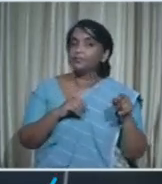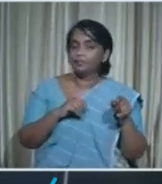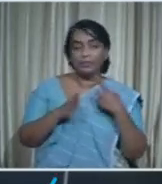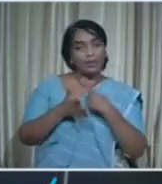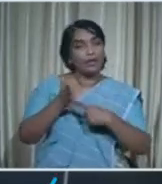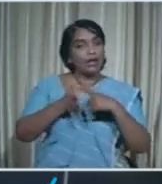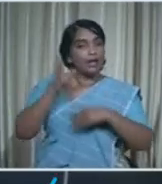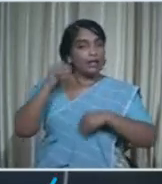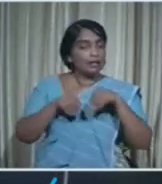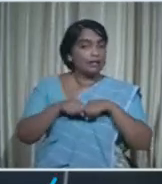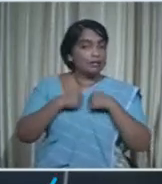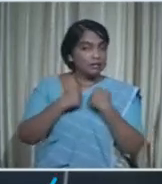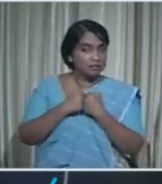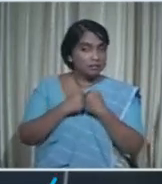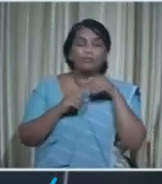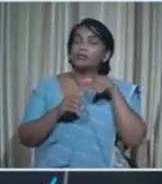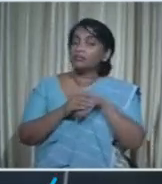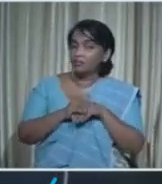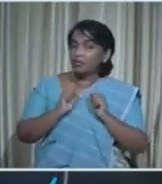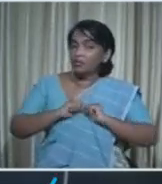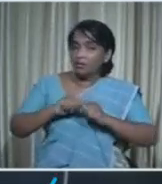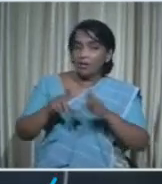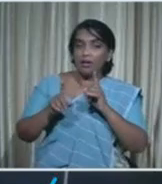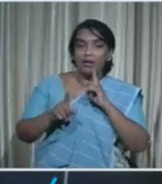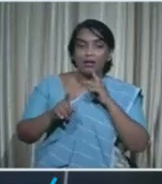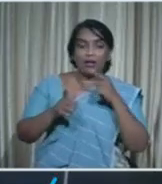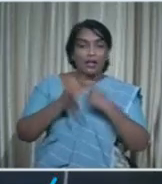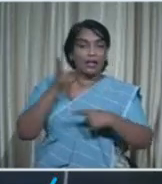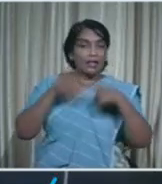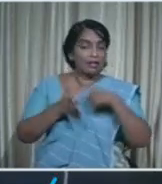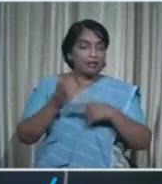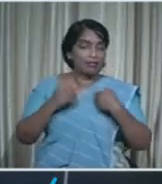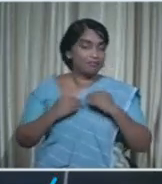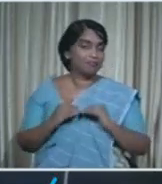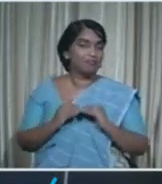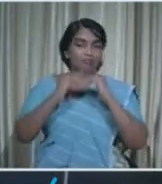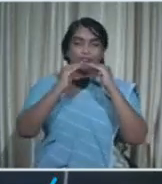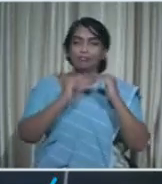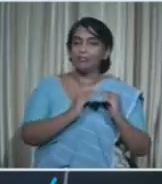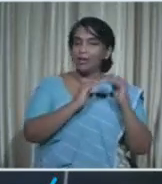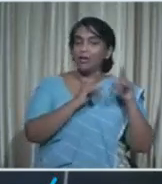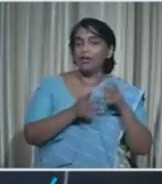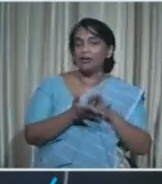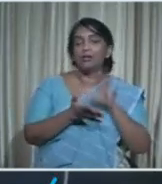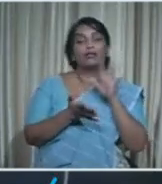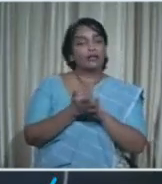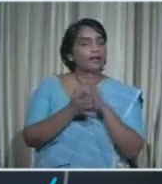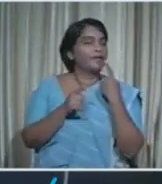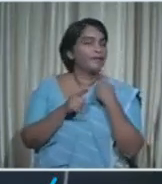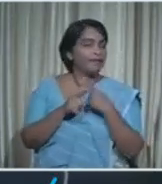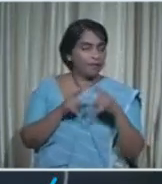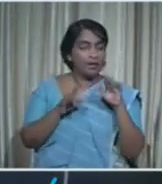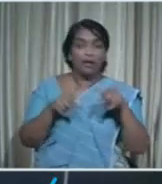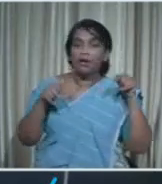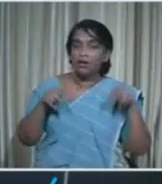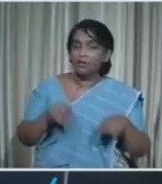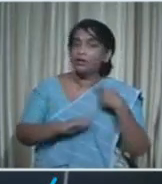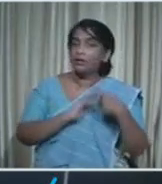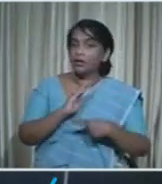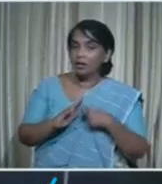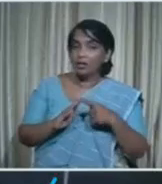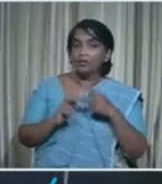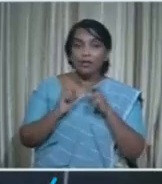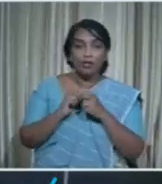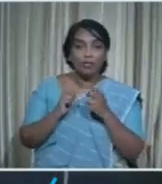देशपालन पक्षवल पवत्म टात एकिनकागे देशपालन पवत्म मत गतु तींदु तीर्ण मिसा अद मे रटे तीन